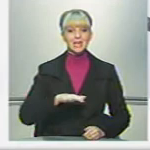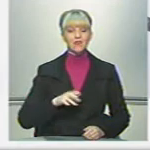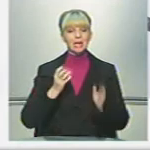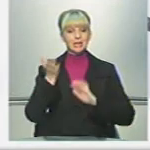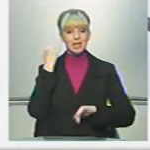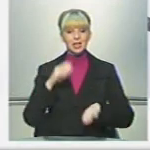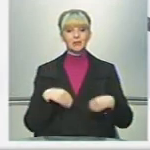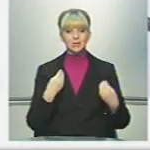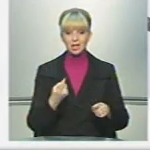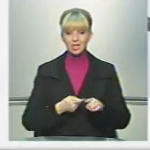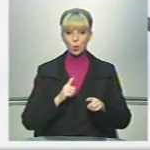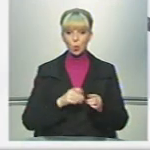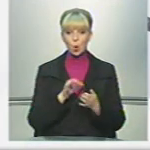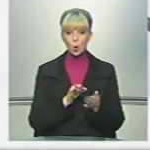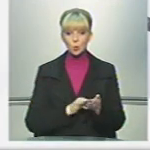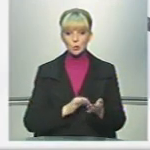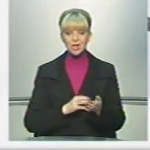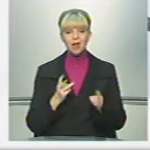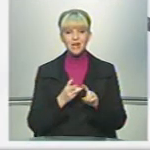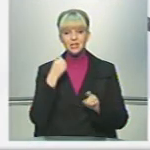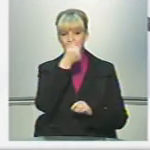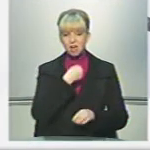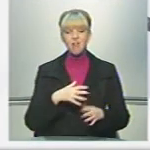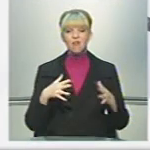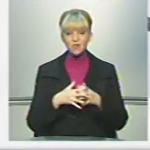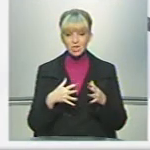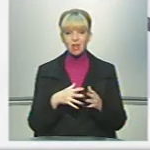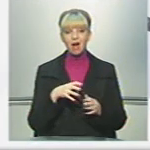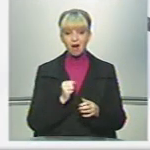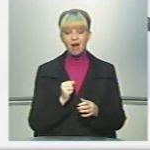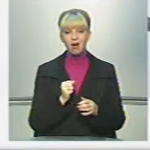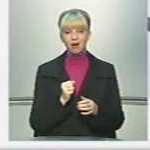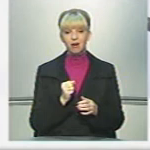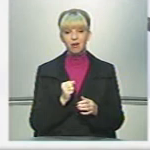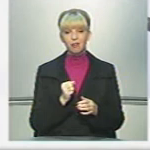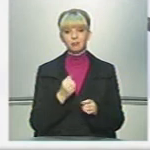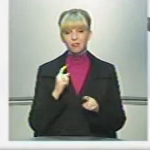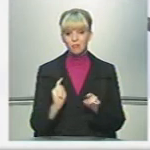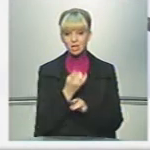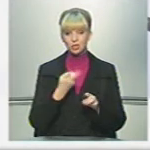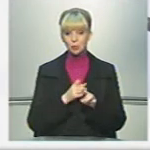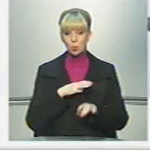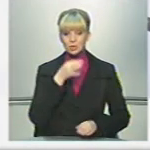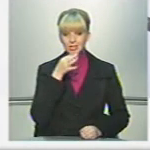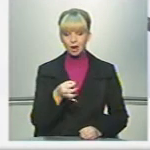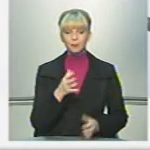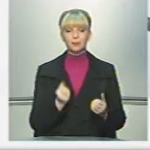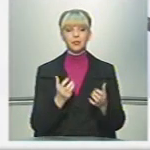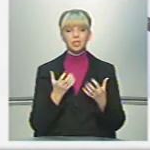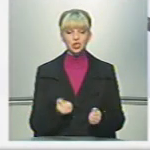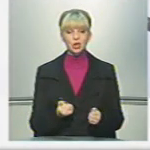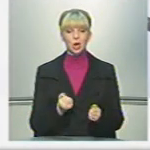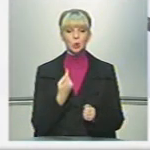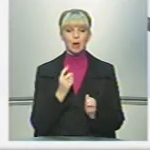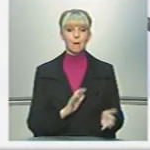недавно дала таку оцінку. Третій рік війна йде, а вперше це було сказано. Потім ще один